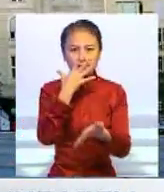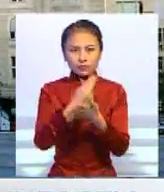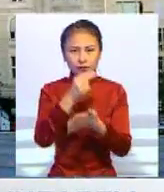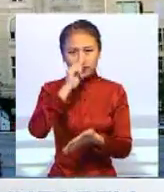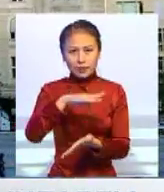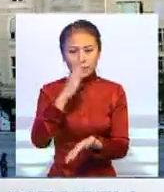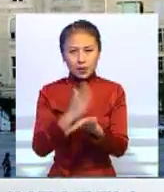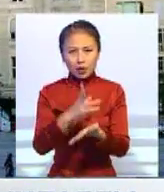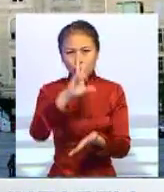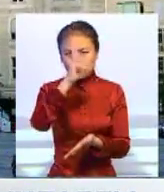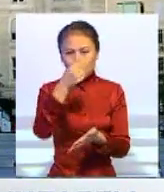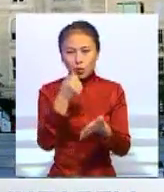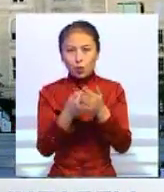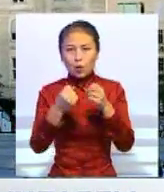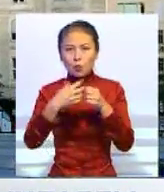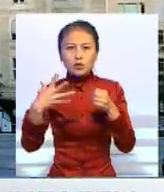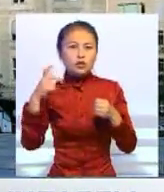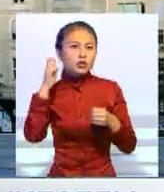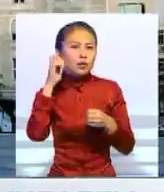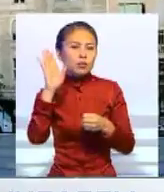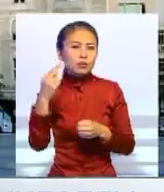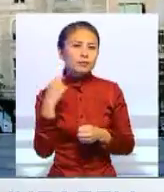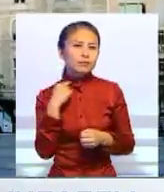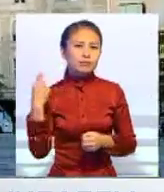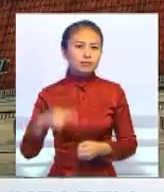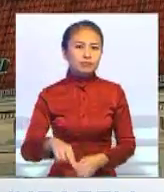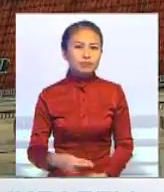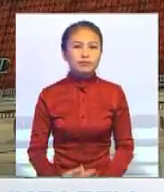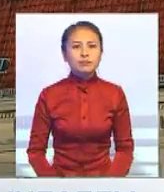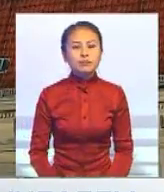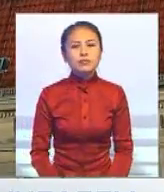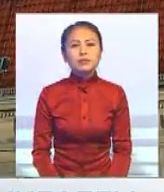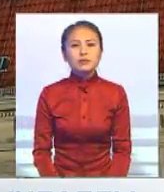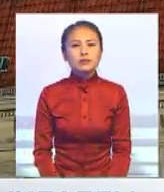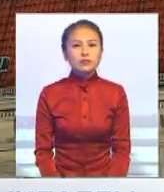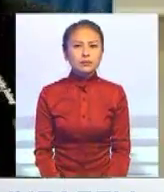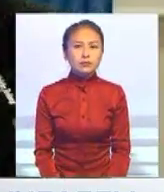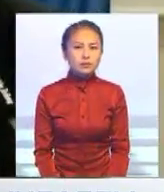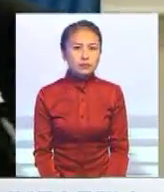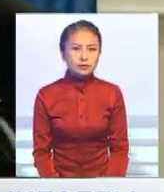мойындады. Енді 3 жылдан 15 жылға дейін бас бостандығынан айырылуы мүмкін.